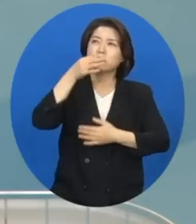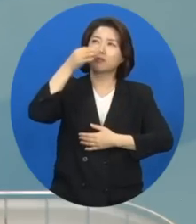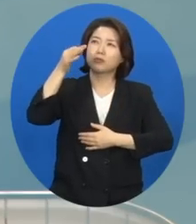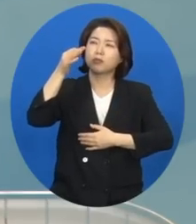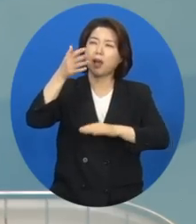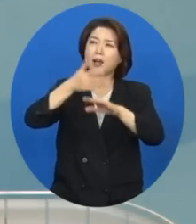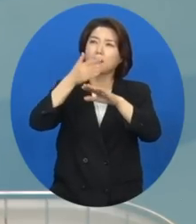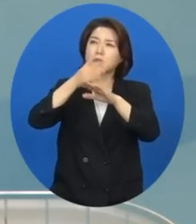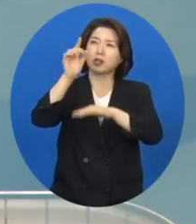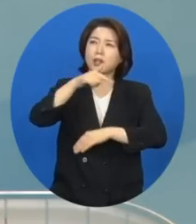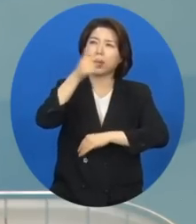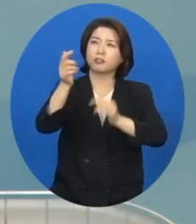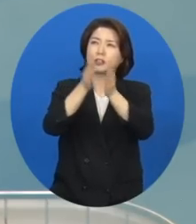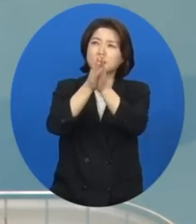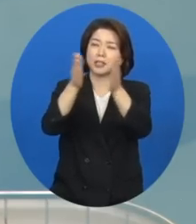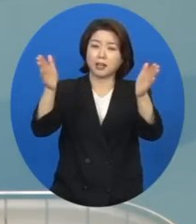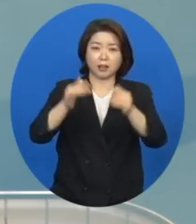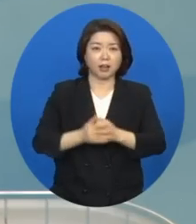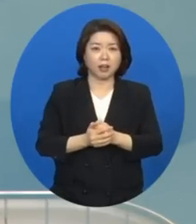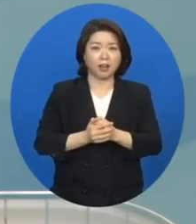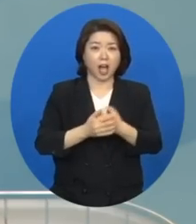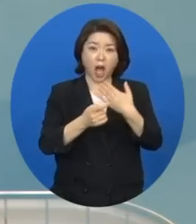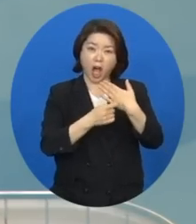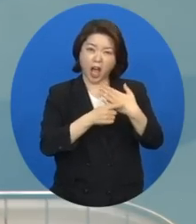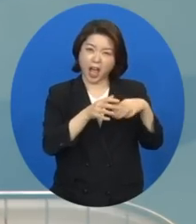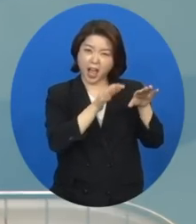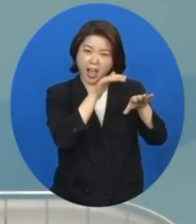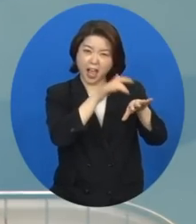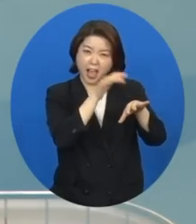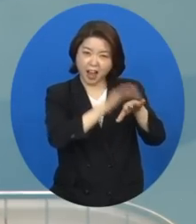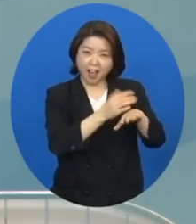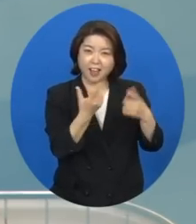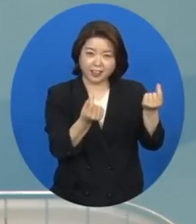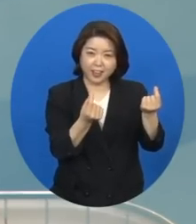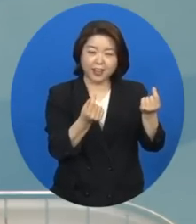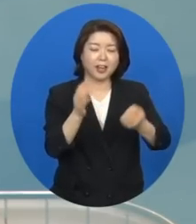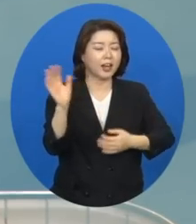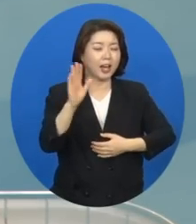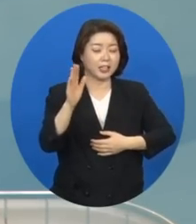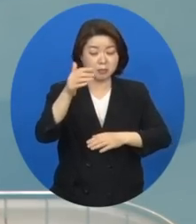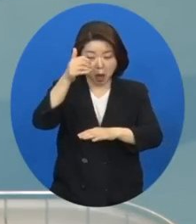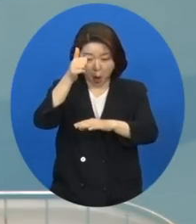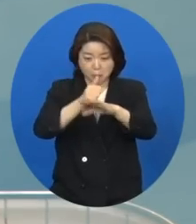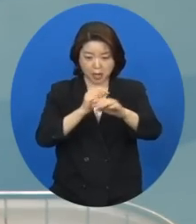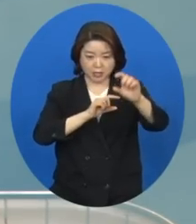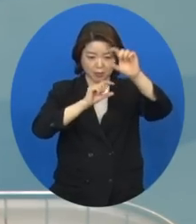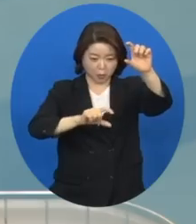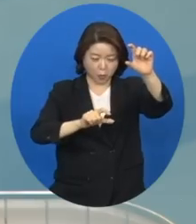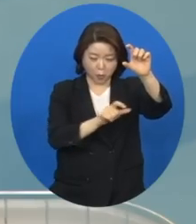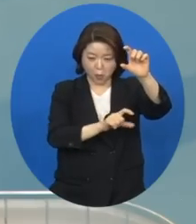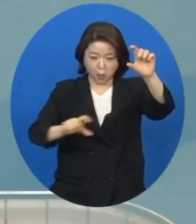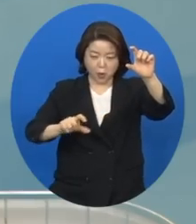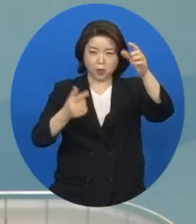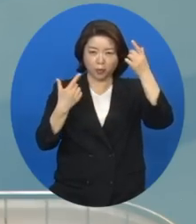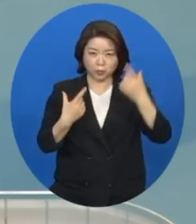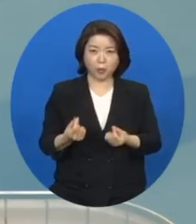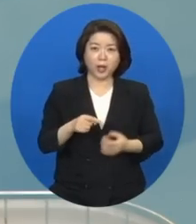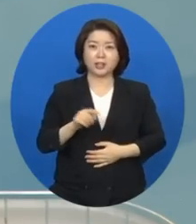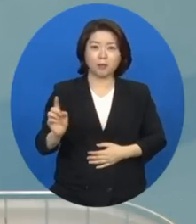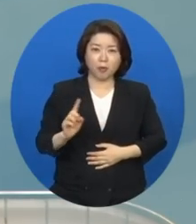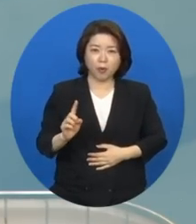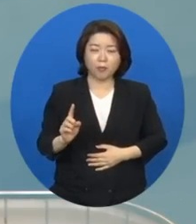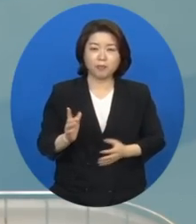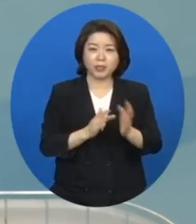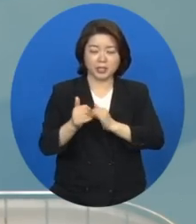하루를 시작합니다. 되게 형식적이죠. 근데요, 끝도 늘 똑같아요.